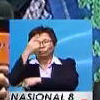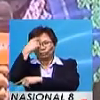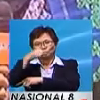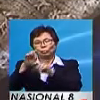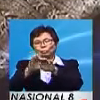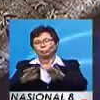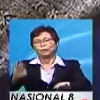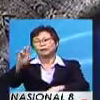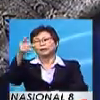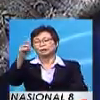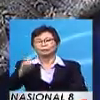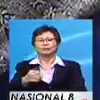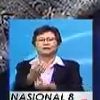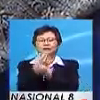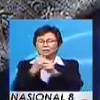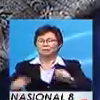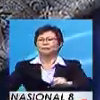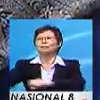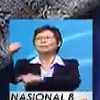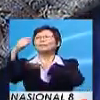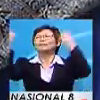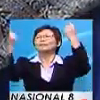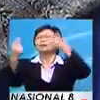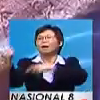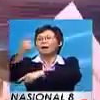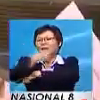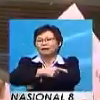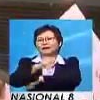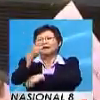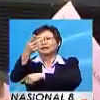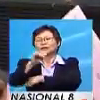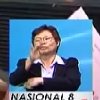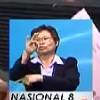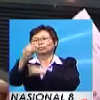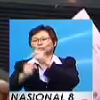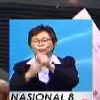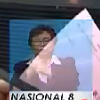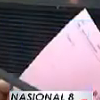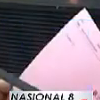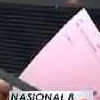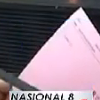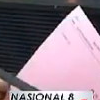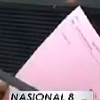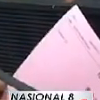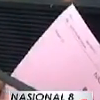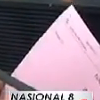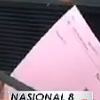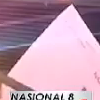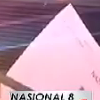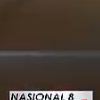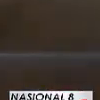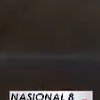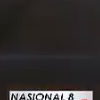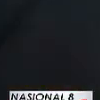RTM Selamat menyambut hari RTM yang ke-70 Selamat menyambut hari RTM